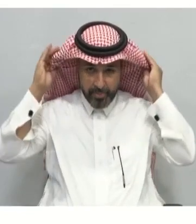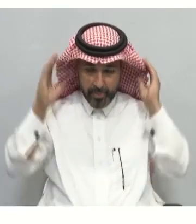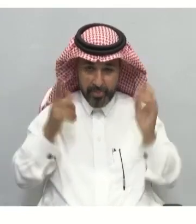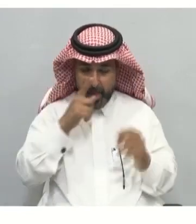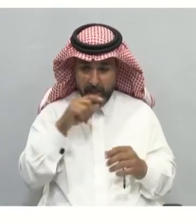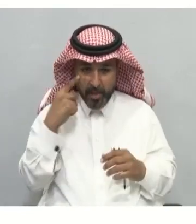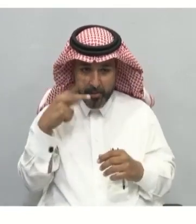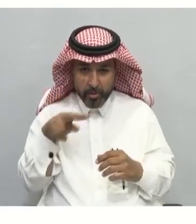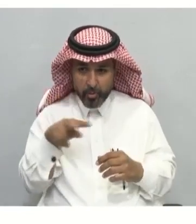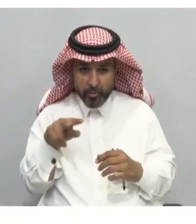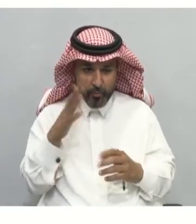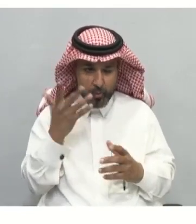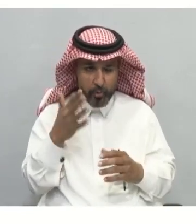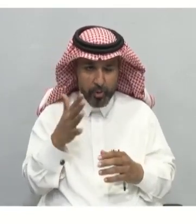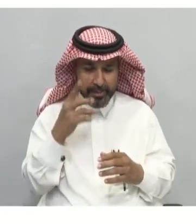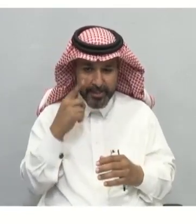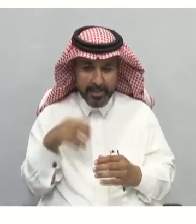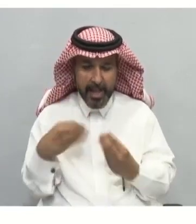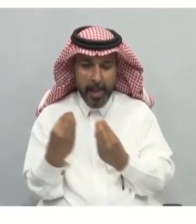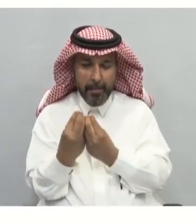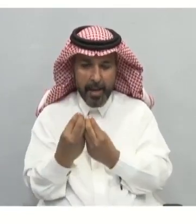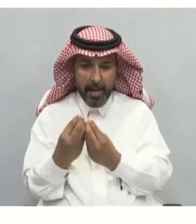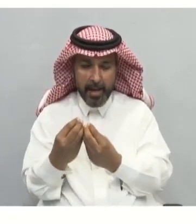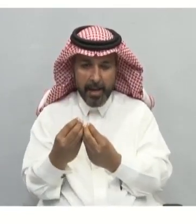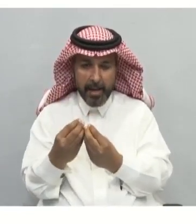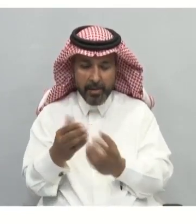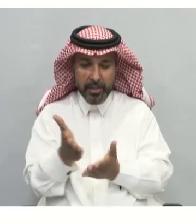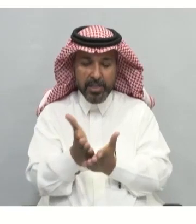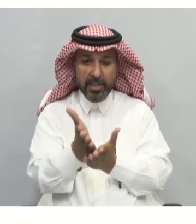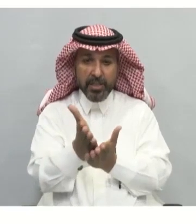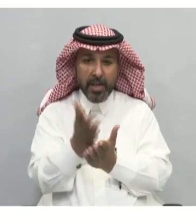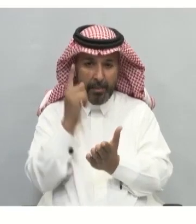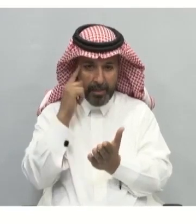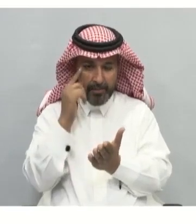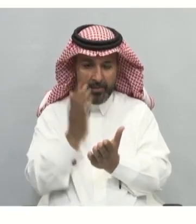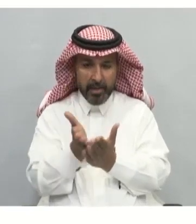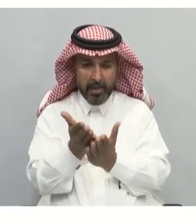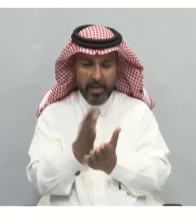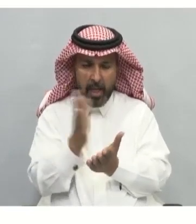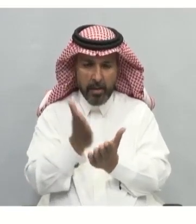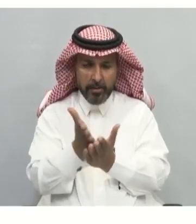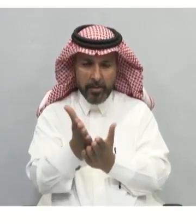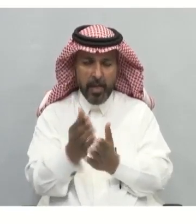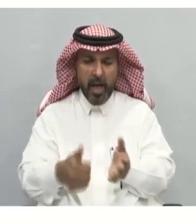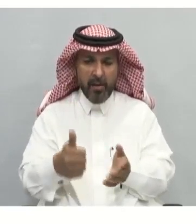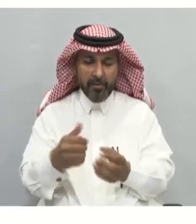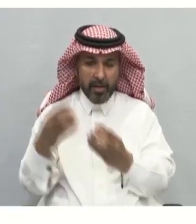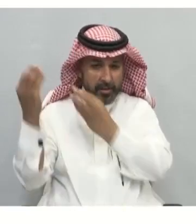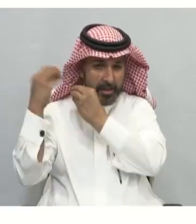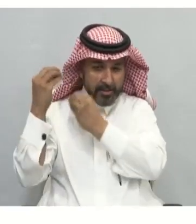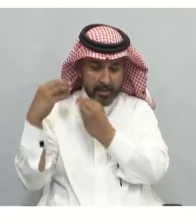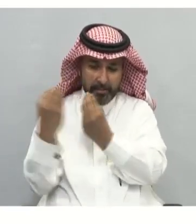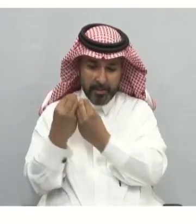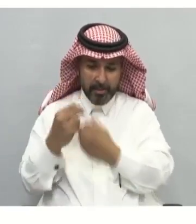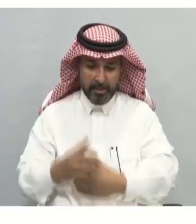لعمل مشروع كل ذلك يدخل تحت قوله عليه الصلاه والسلام من سن في الاسلام سنه حسنه